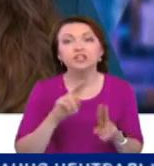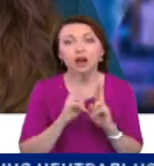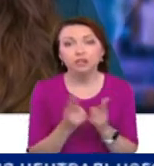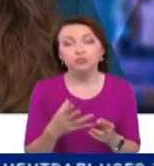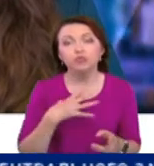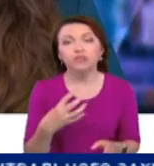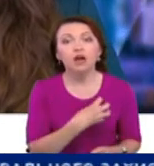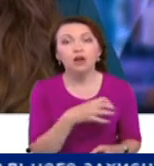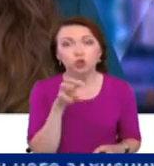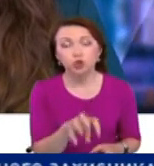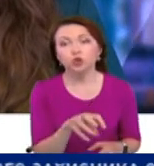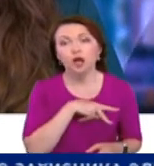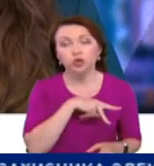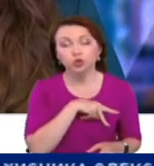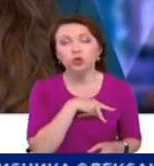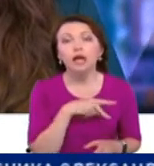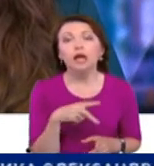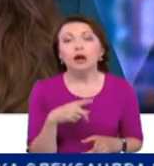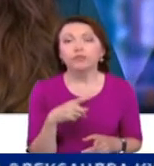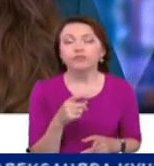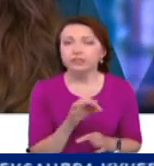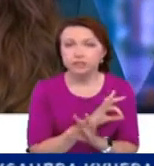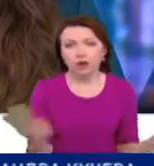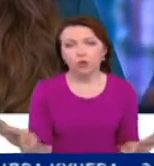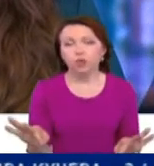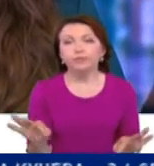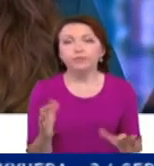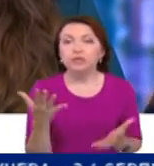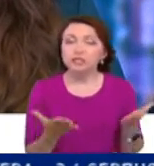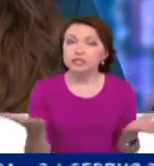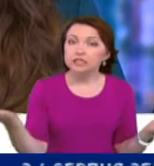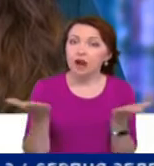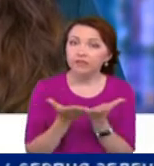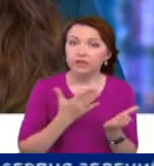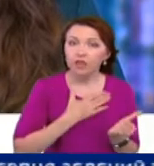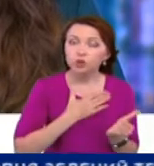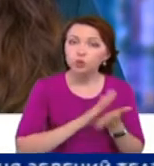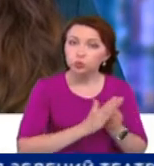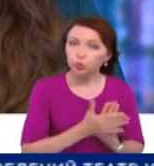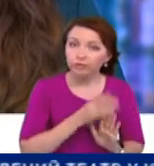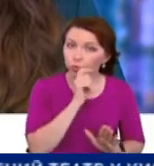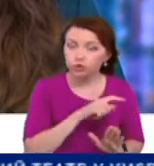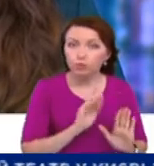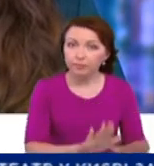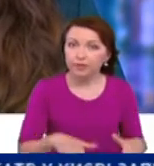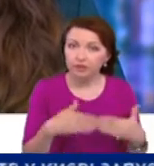відзнакою. Поэтому, если сравнивать наши условия, да, то, что мы предоставляем иностранным